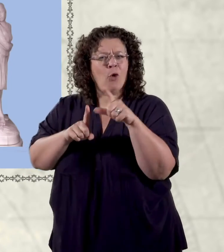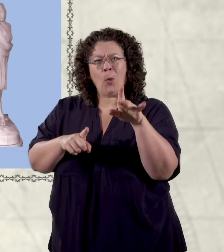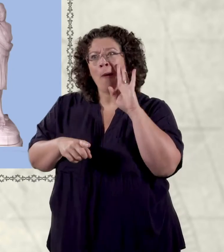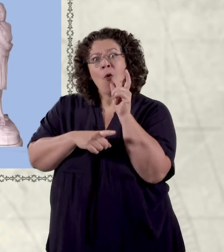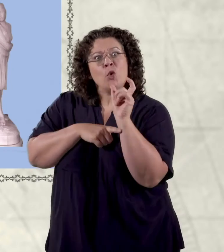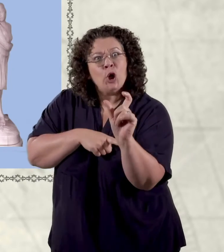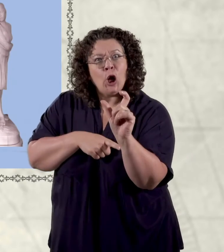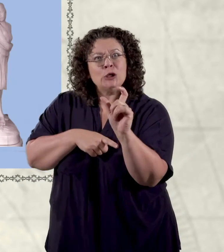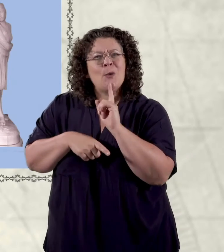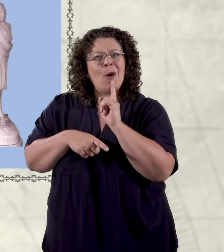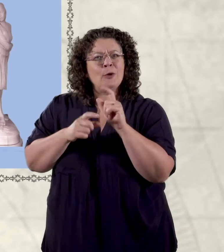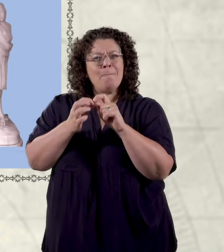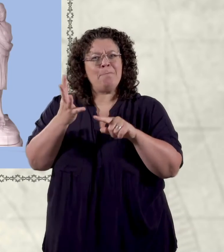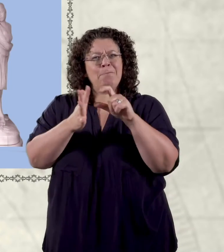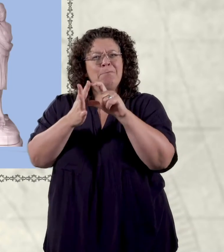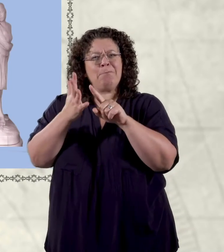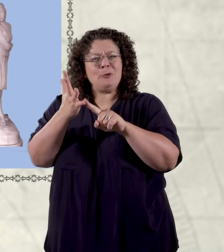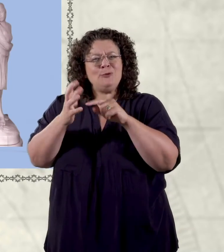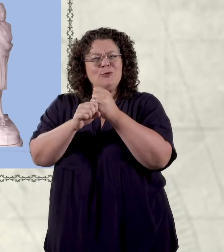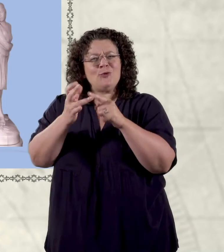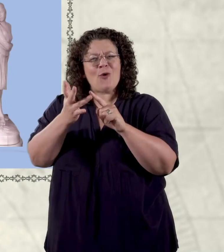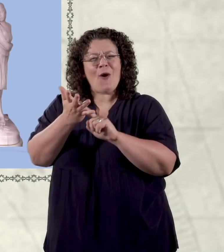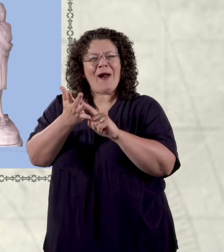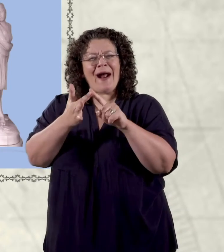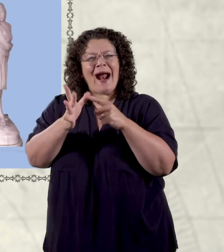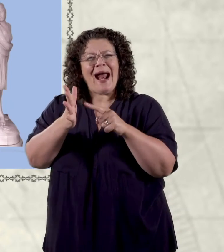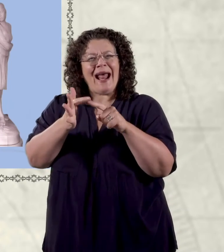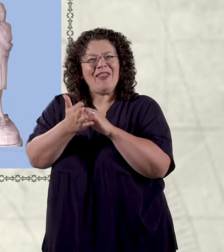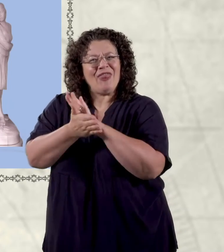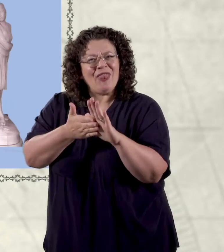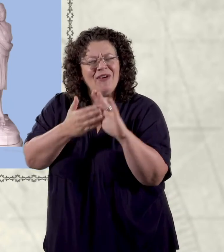cydadrodd yn ennill yn yr Eisteddfod, newch chi glywed y gair